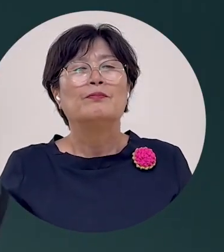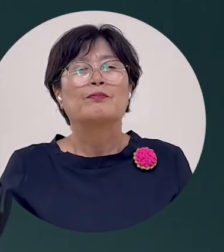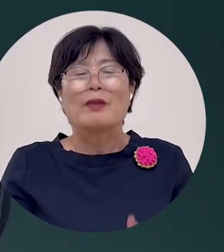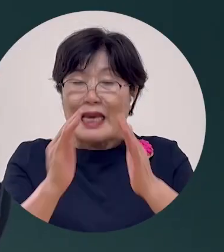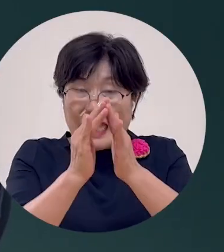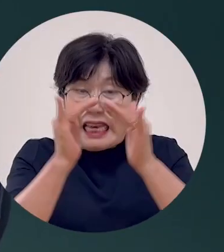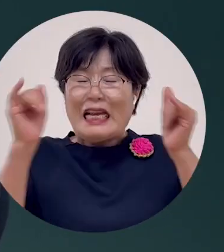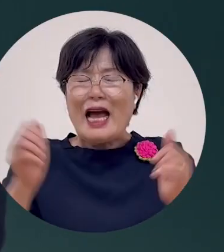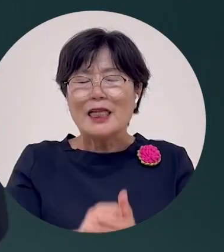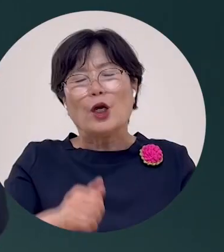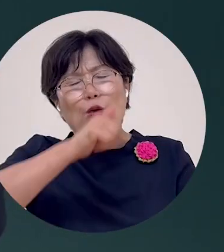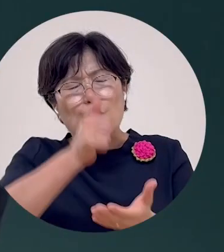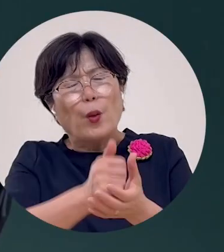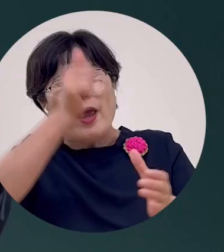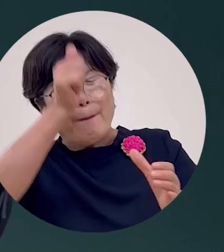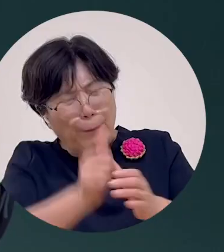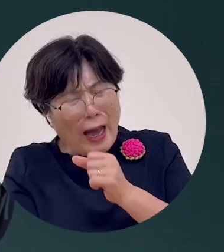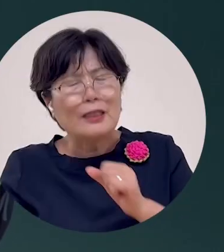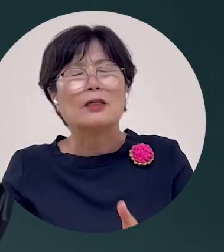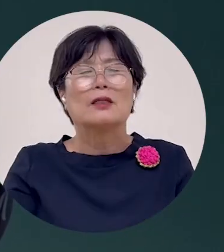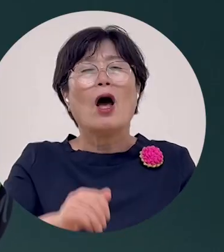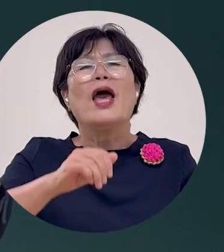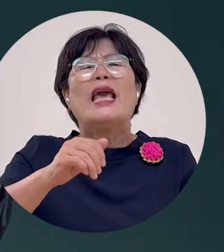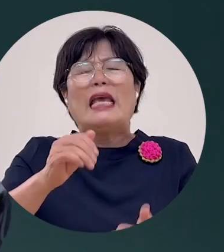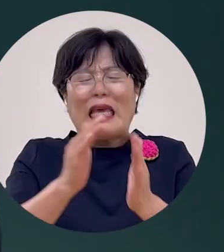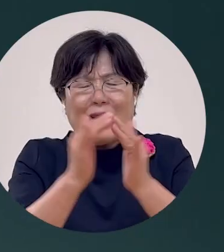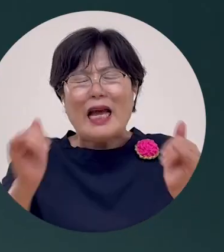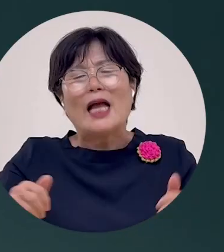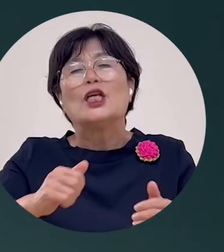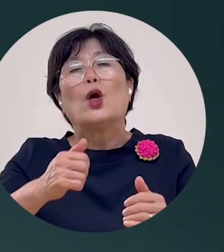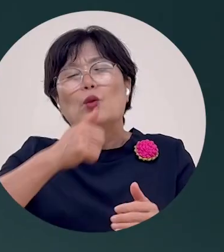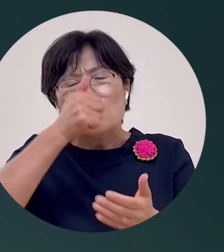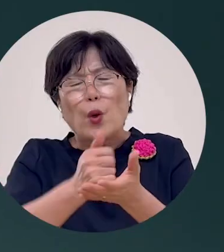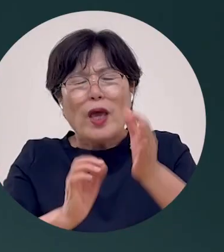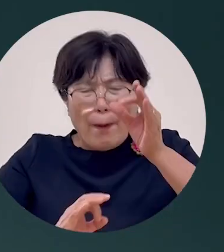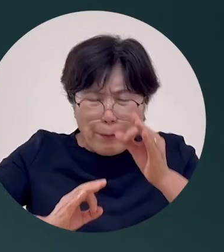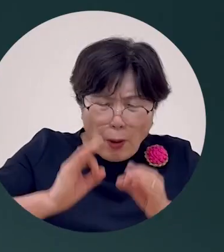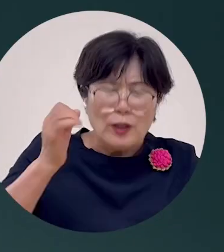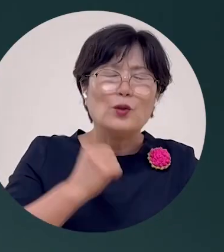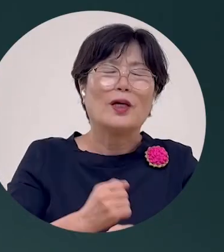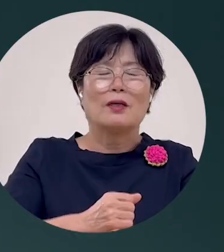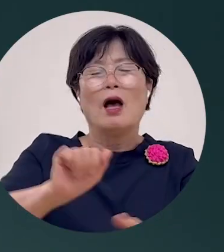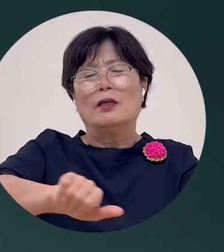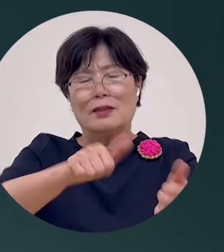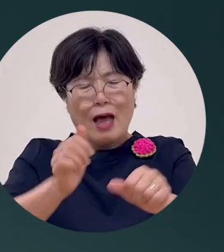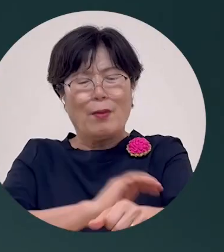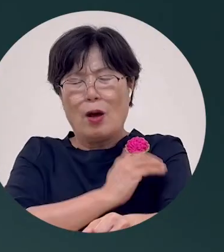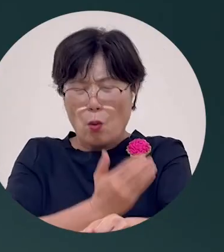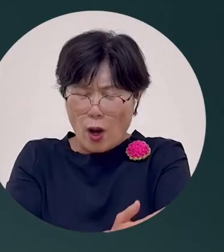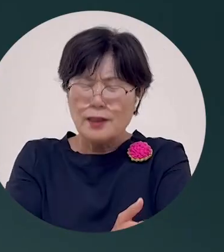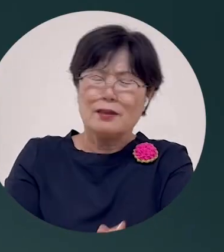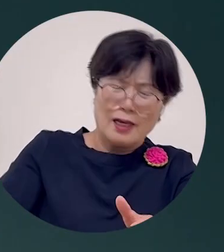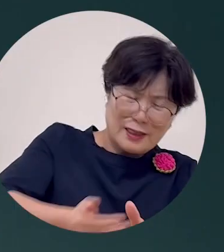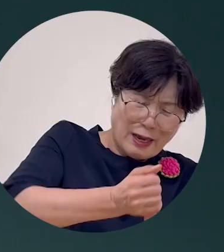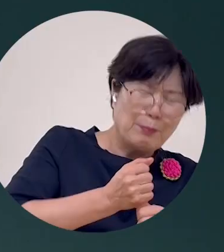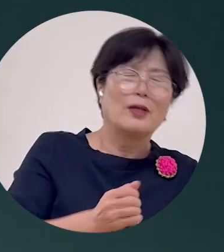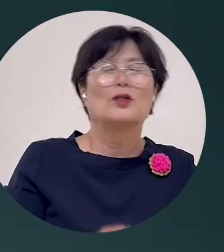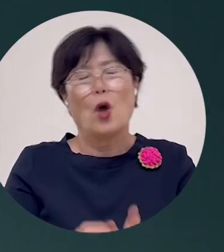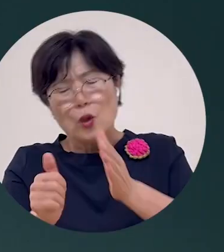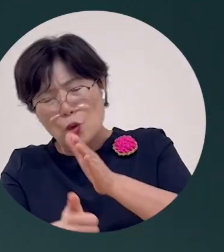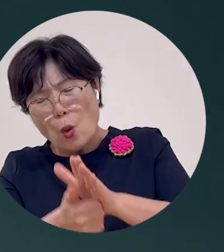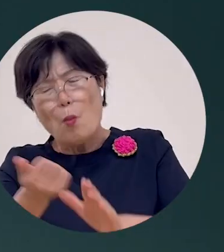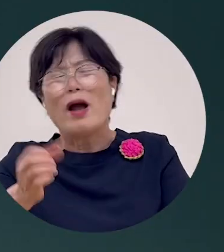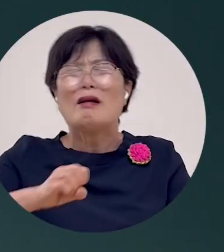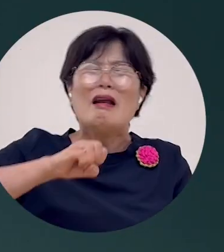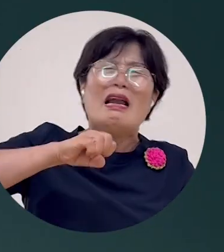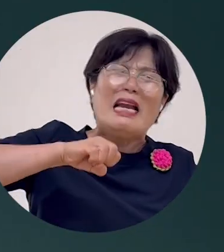인간이 타락해서, 인간이 범죄해서 사망의 권세에 사로잡혀서 소망을